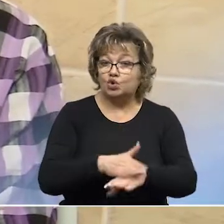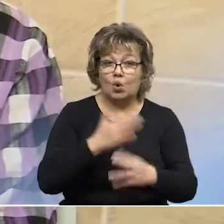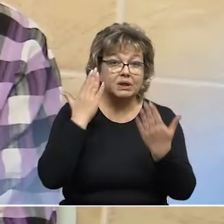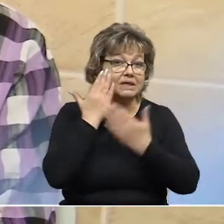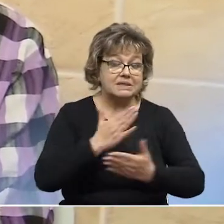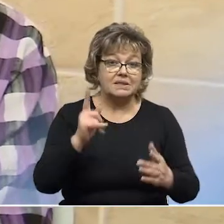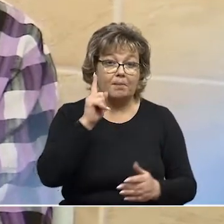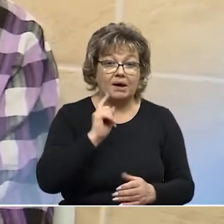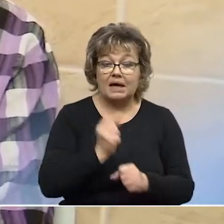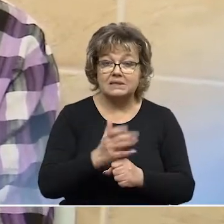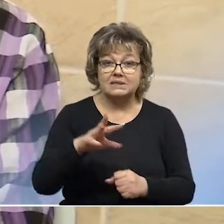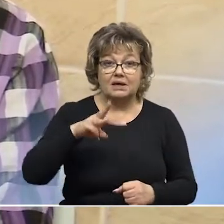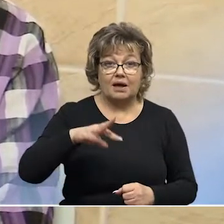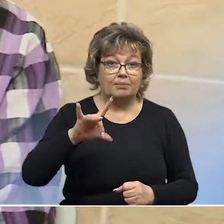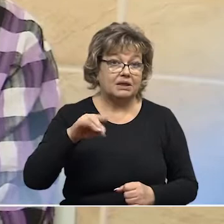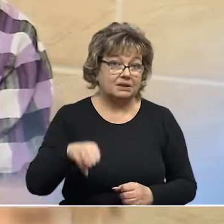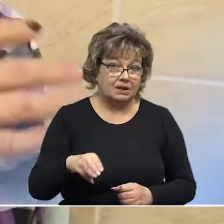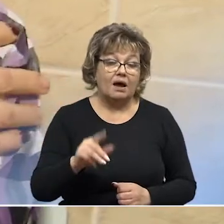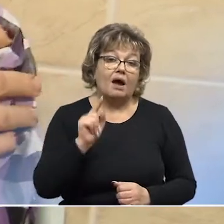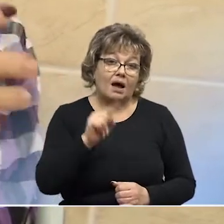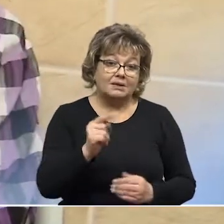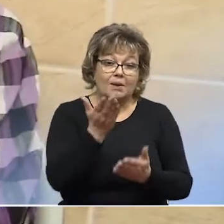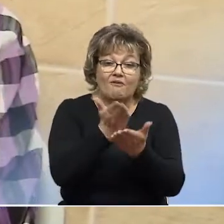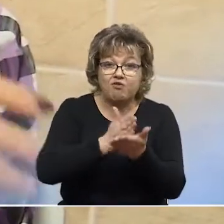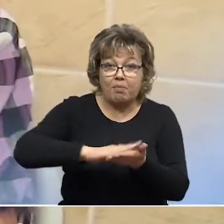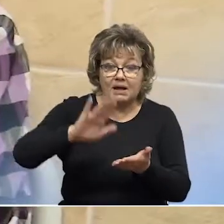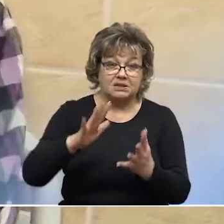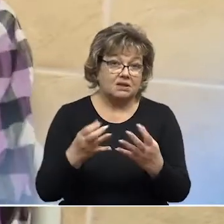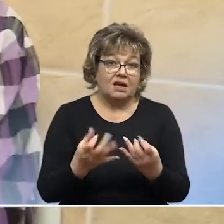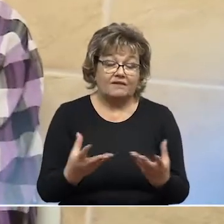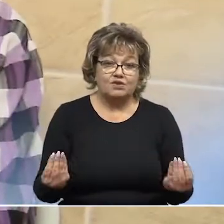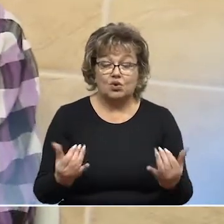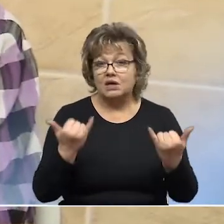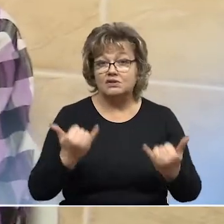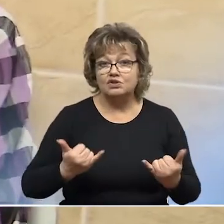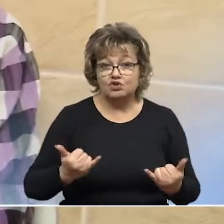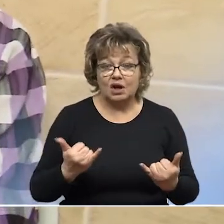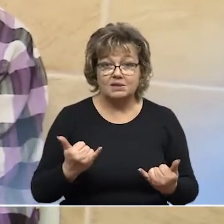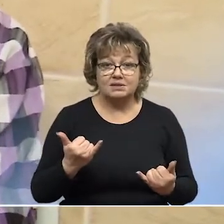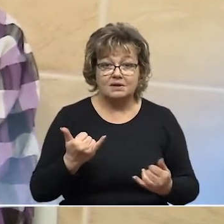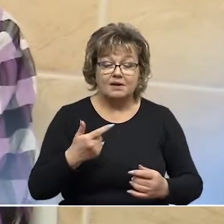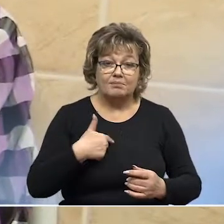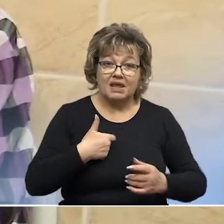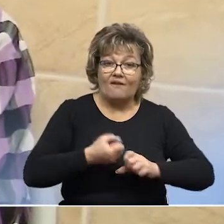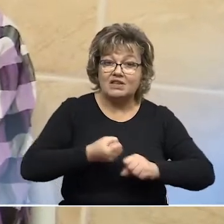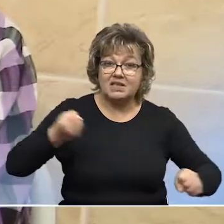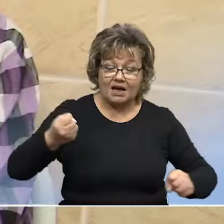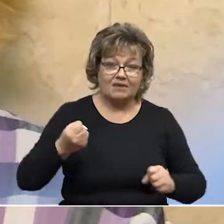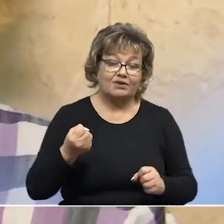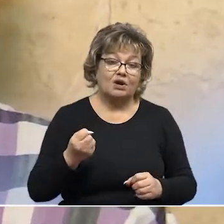не знала, пока МРТ не сделала. Там уже и впадинка, и все. Вот сейчас он вытягивает